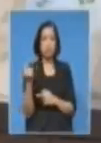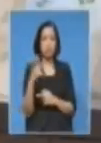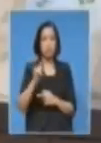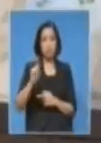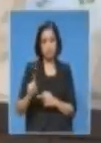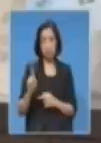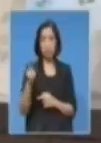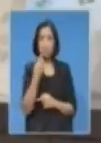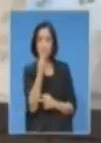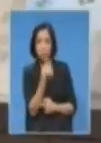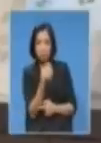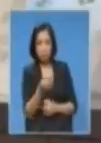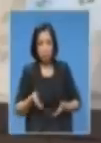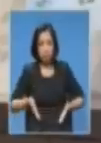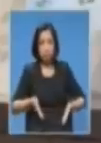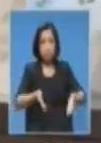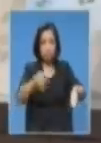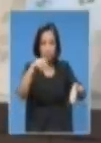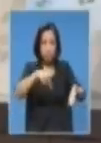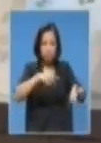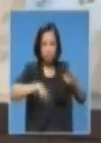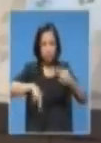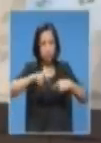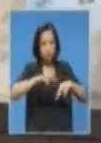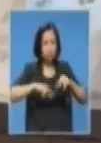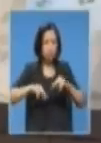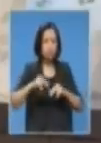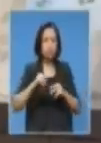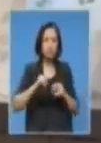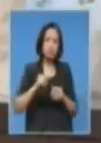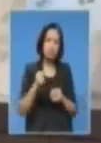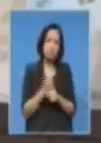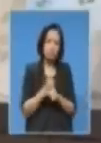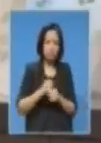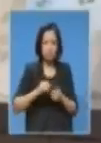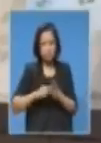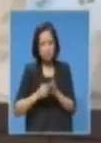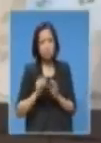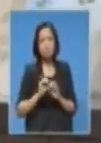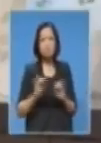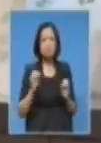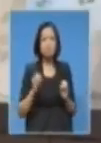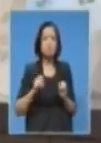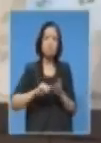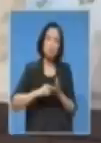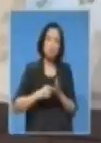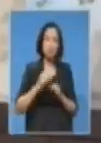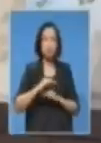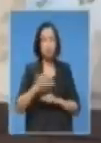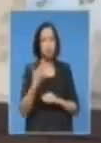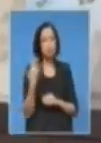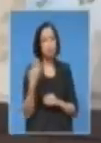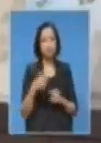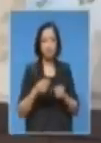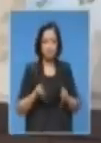เห็นว่าถนนของเรานั้นไม่ได้รับการดูแลมานานนะครับ3ปีที่แล้วนั้นงบประมาณทางด้านการซ่อมแซมถนนหรือการขย